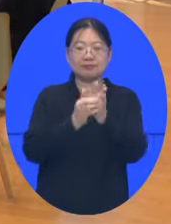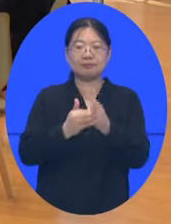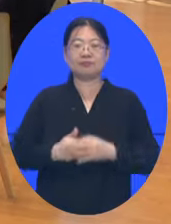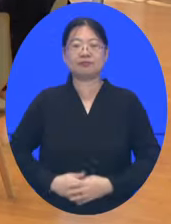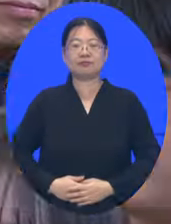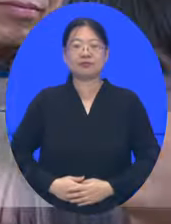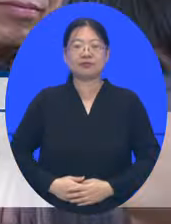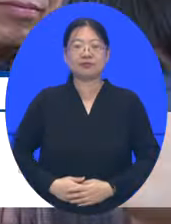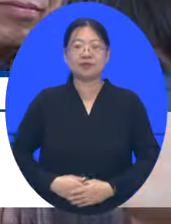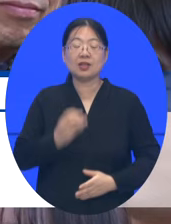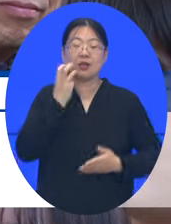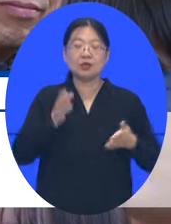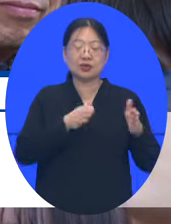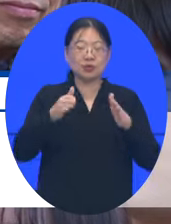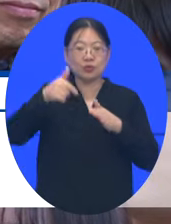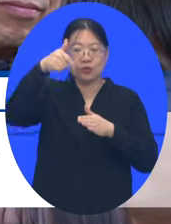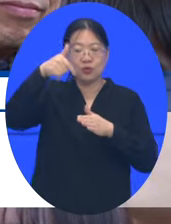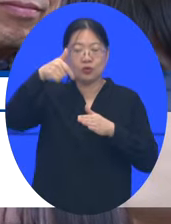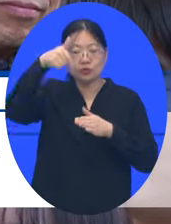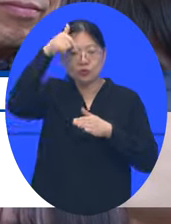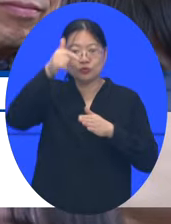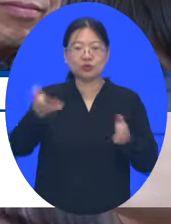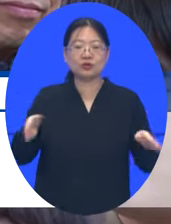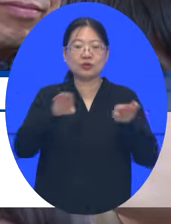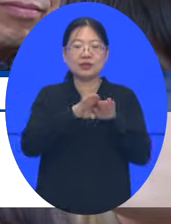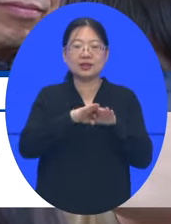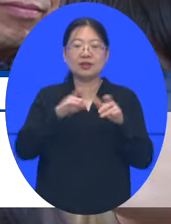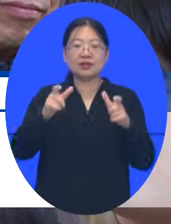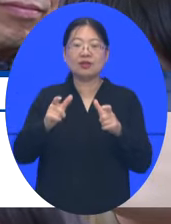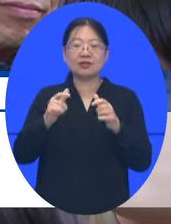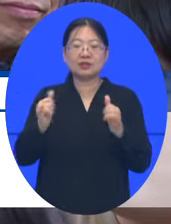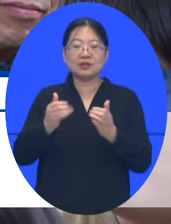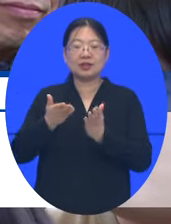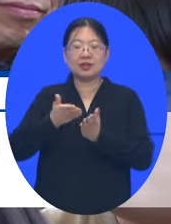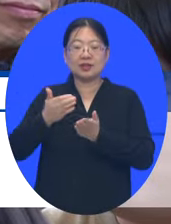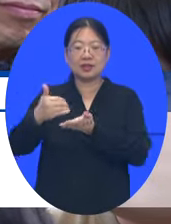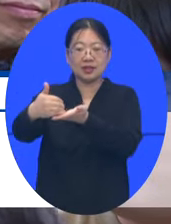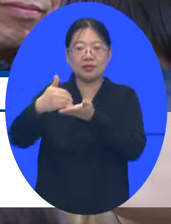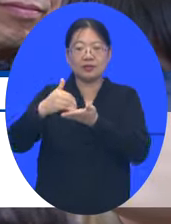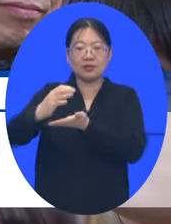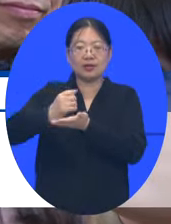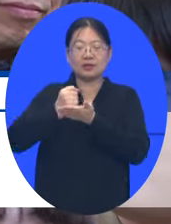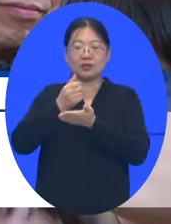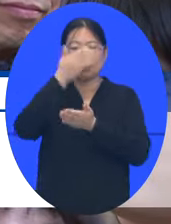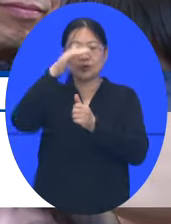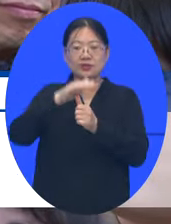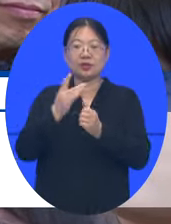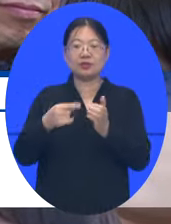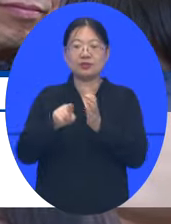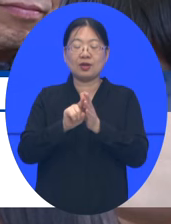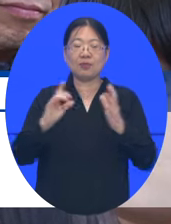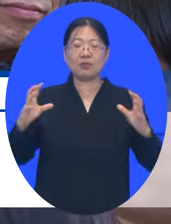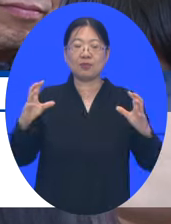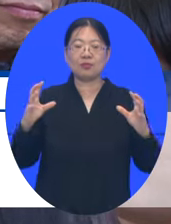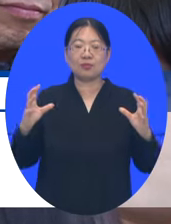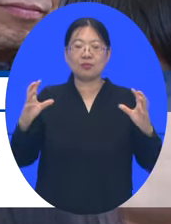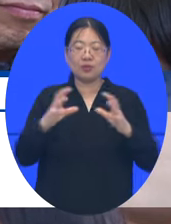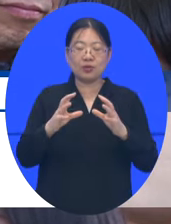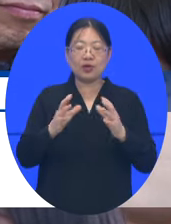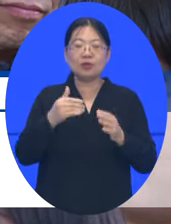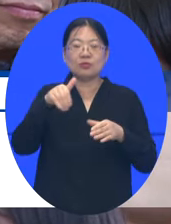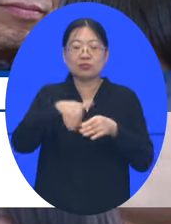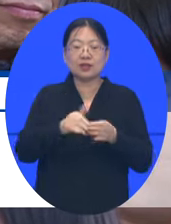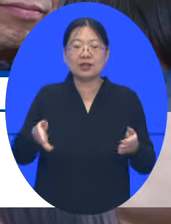쏟아냈습니다. 경기도 구청사를 지역 주민의 의견을 좀 수렴해서 청소년을 위한 복합문화시설이 좀